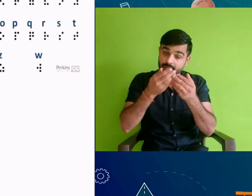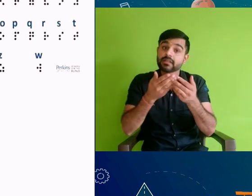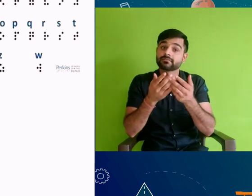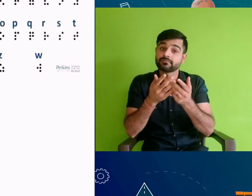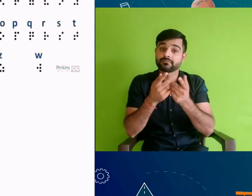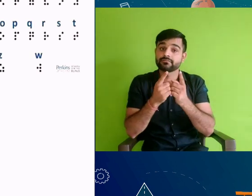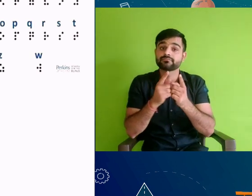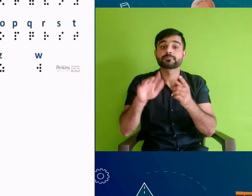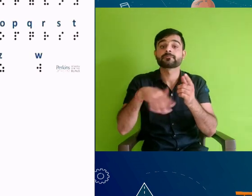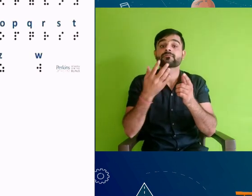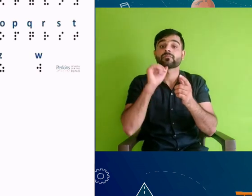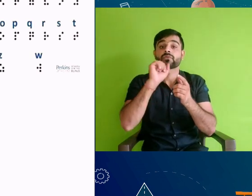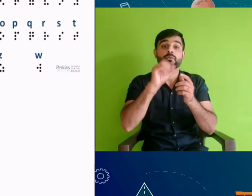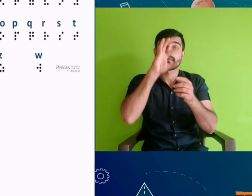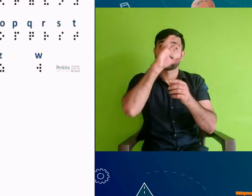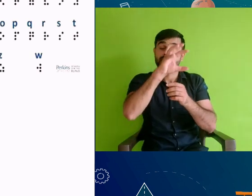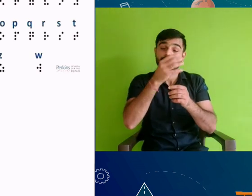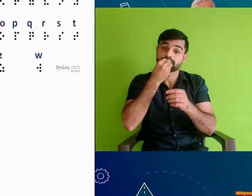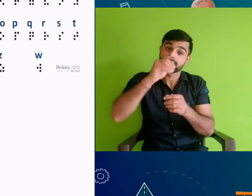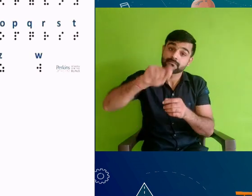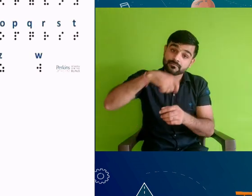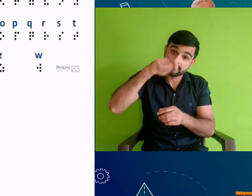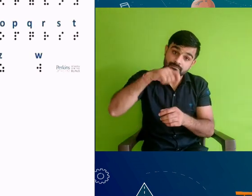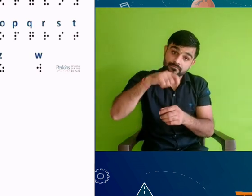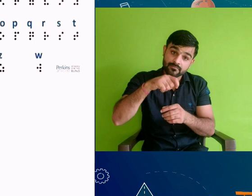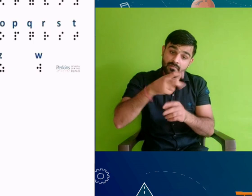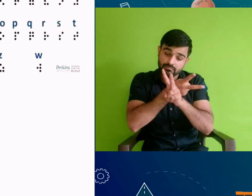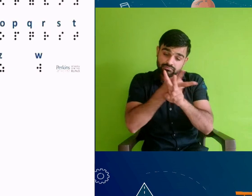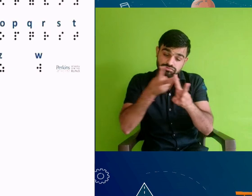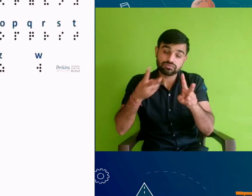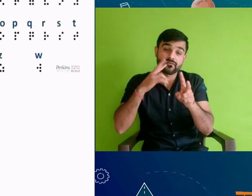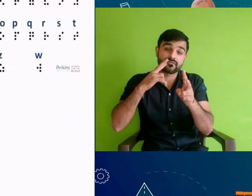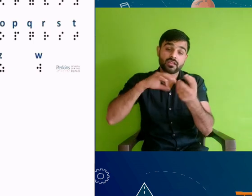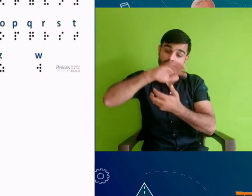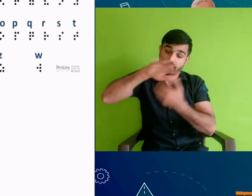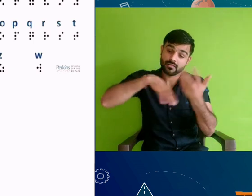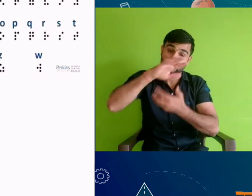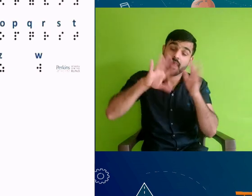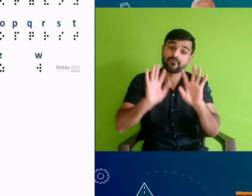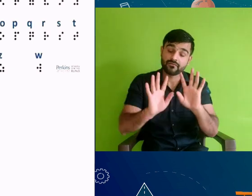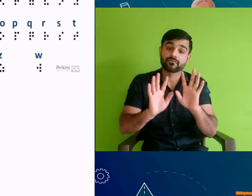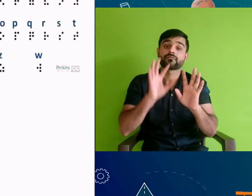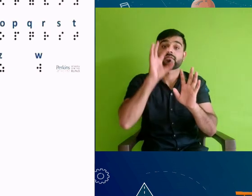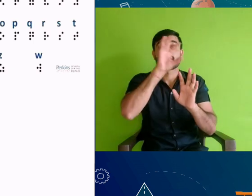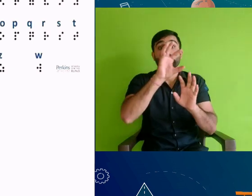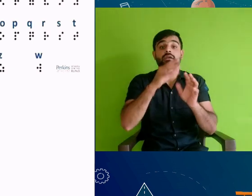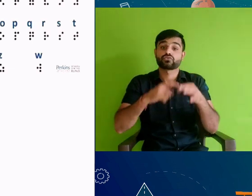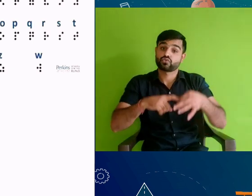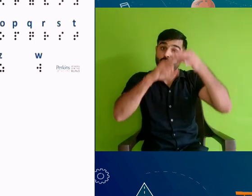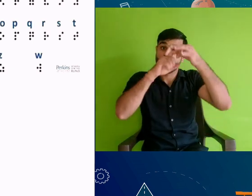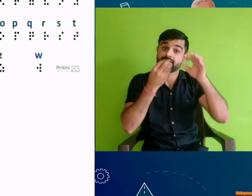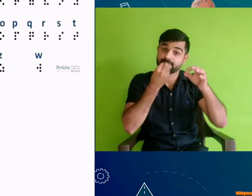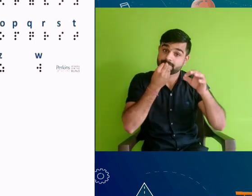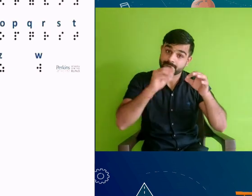and recipe of your state which is made of many vegetables. जो भी सब आपकी state में जो quality है, जो vegetables